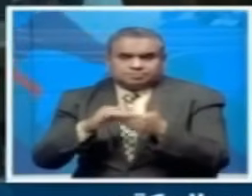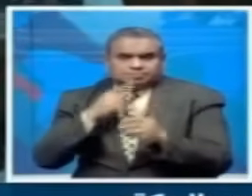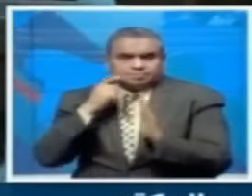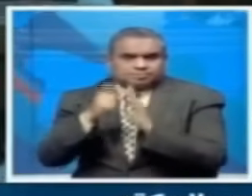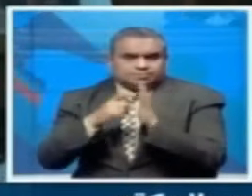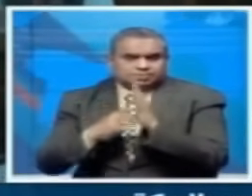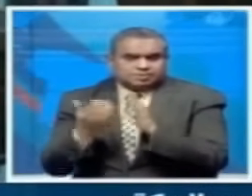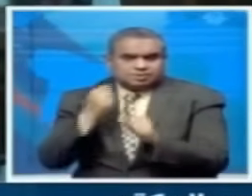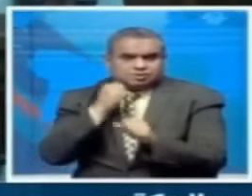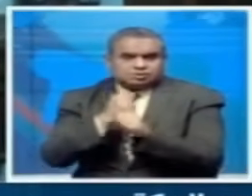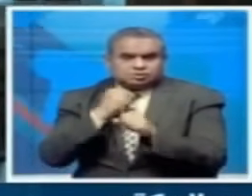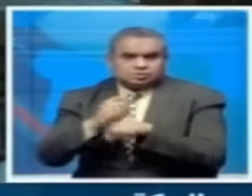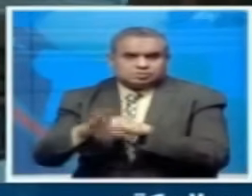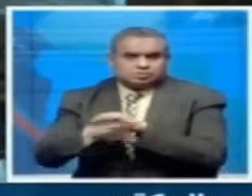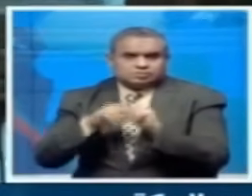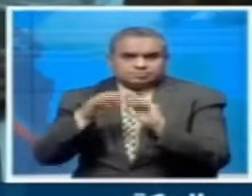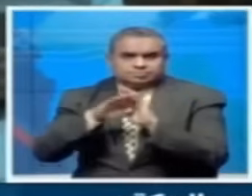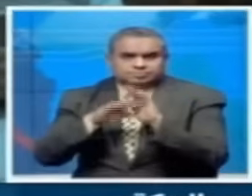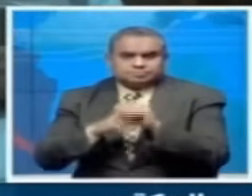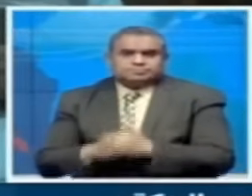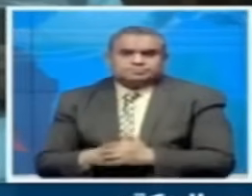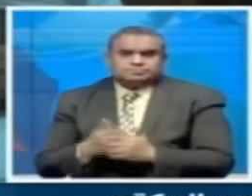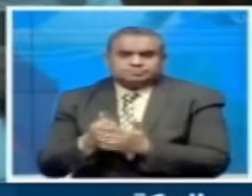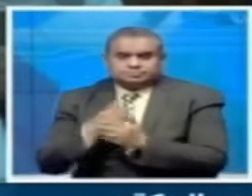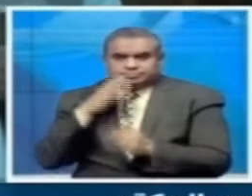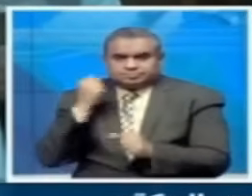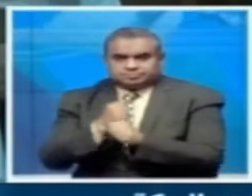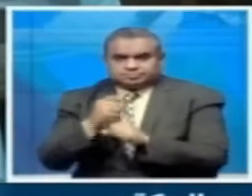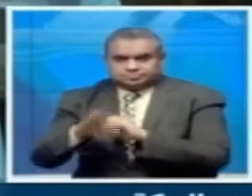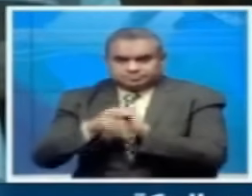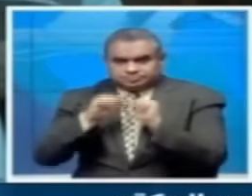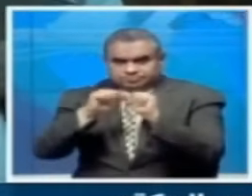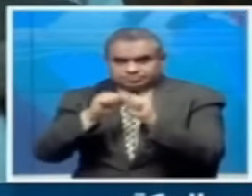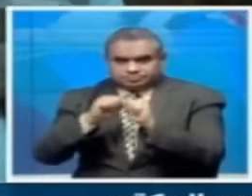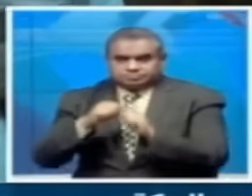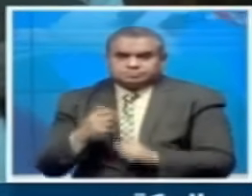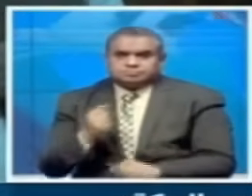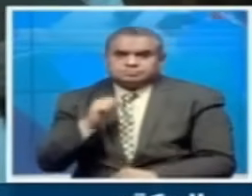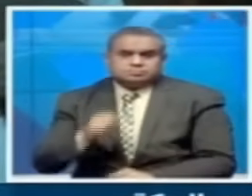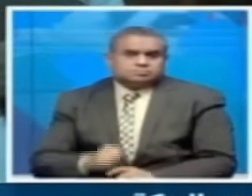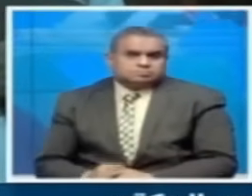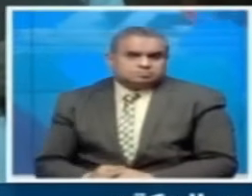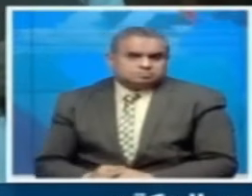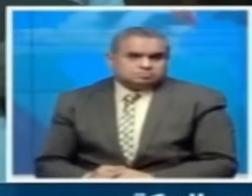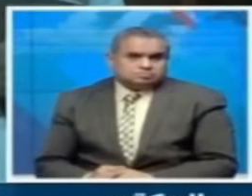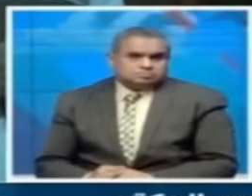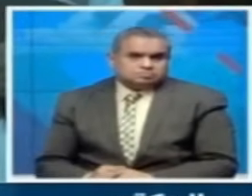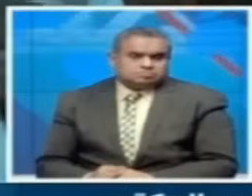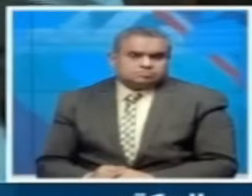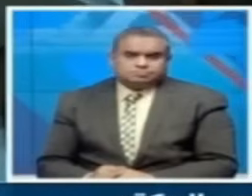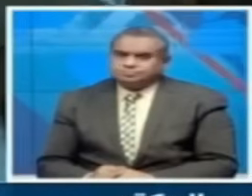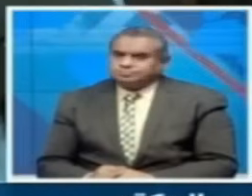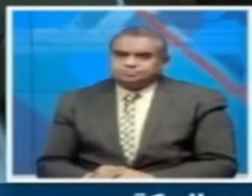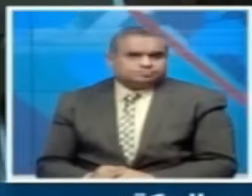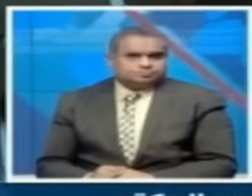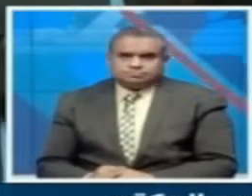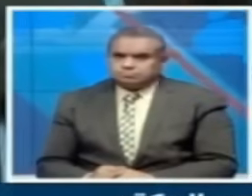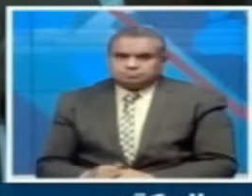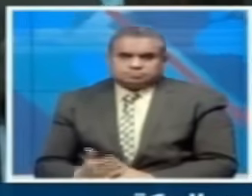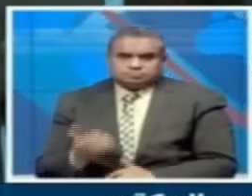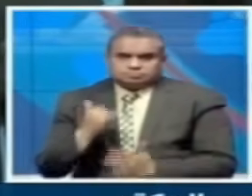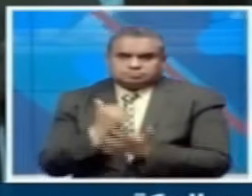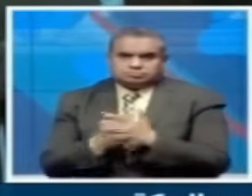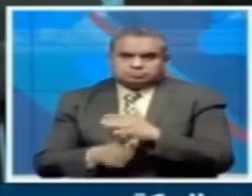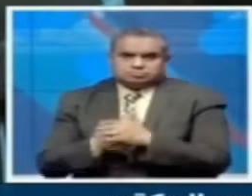لكل مشكلة حل، واستعنت في المشاكل التي نعاني منها خاصة